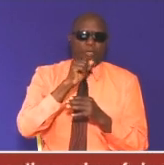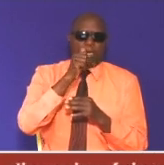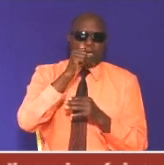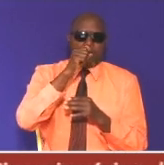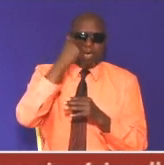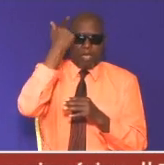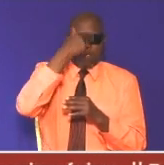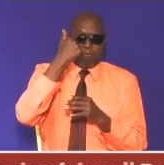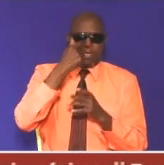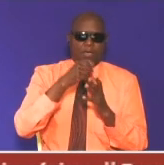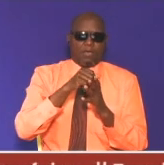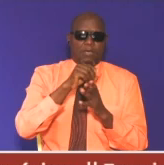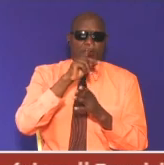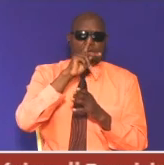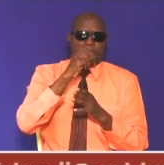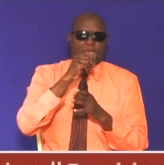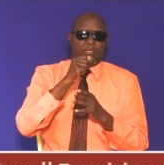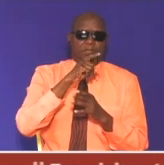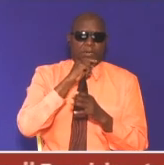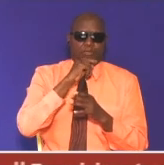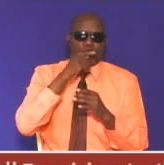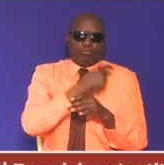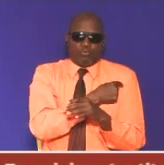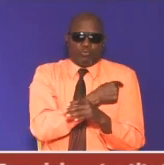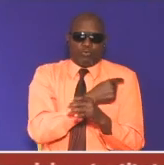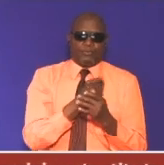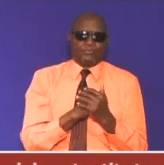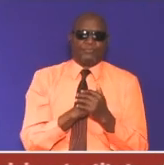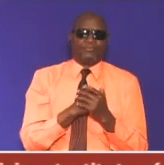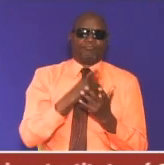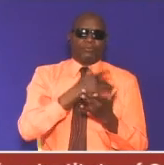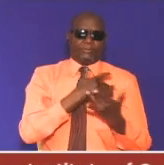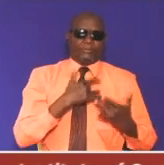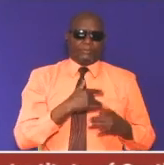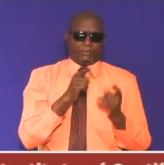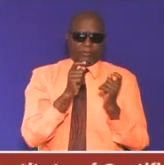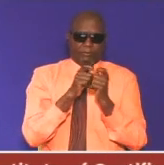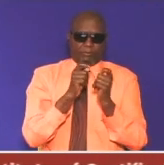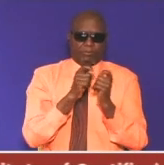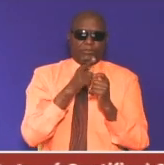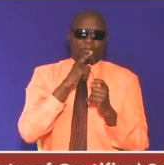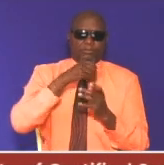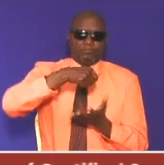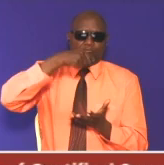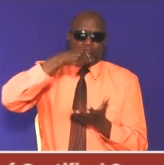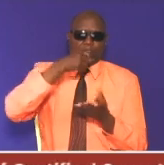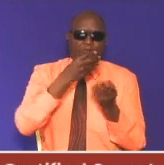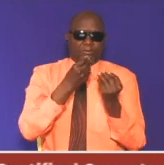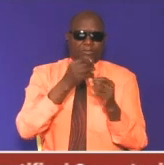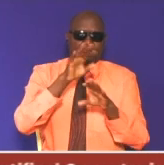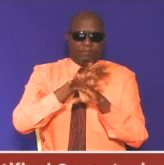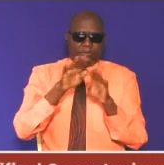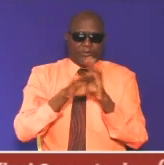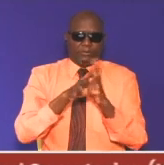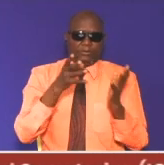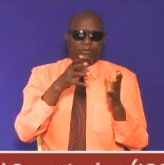Msamaria mwema ndio alinichukua. Akisimulia masebu yake machungu, Emily anasema kwamba mifuko yake yote, pesa na kila kitu